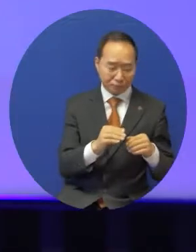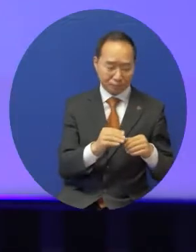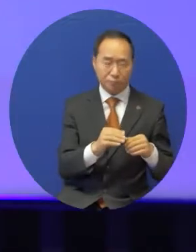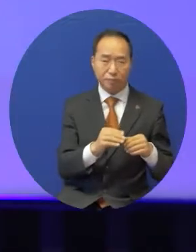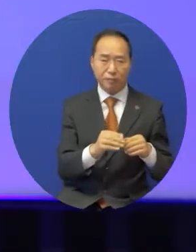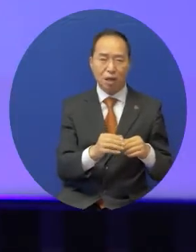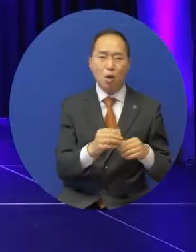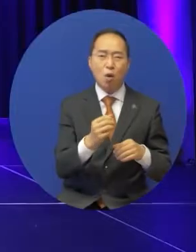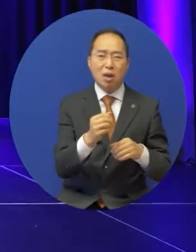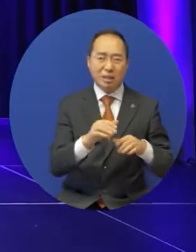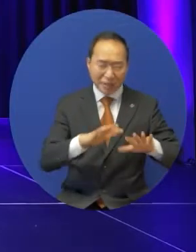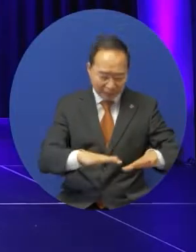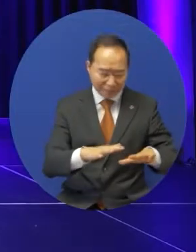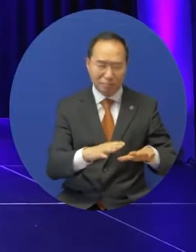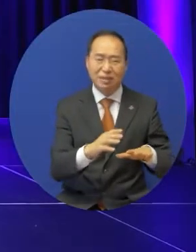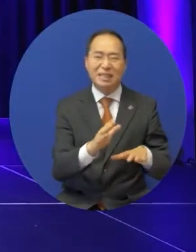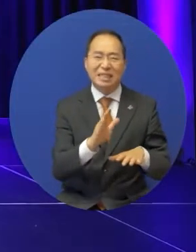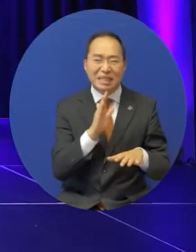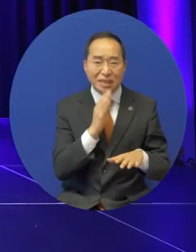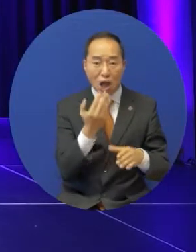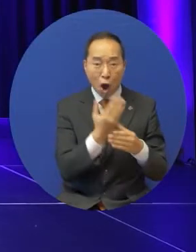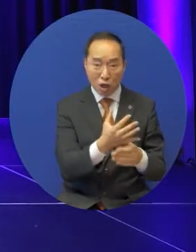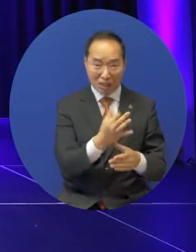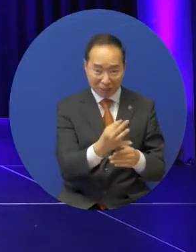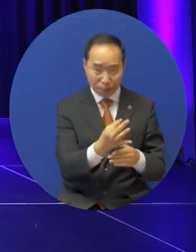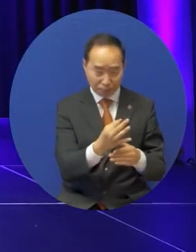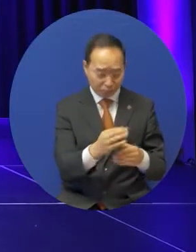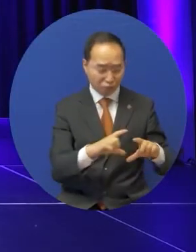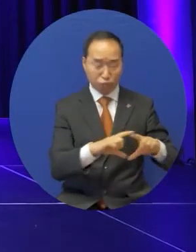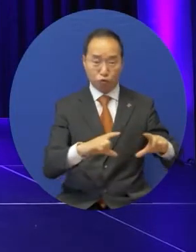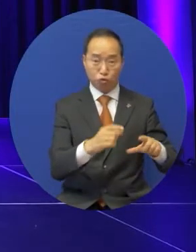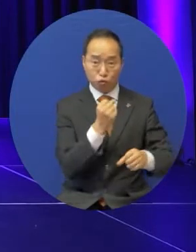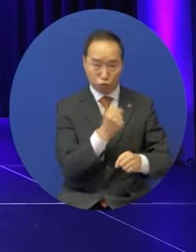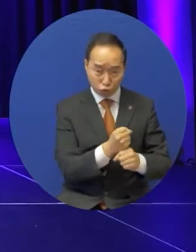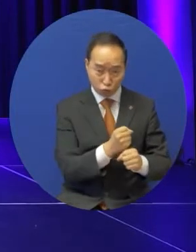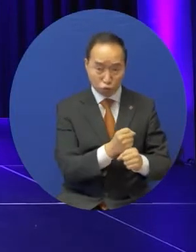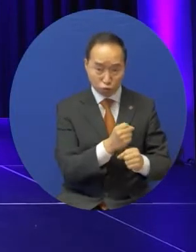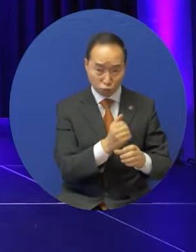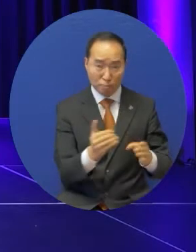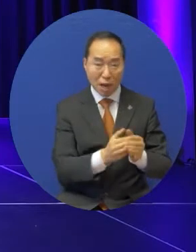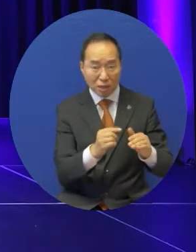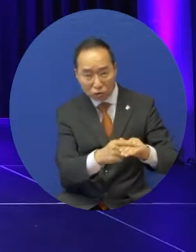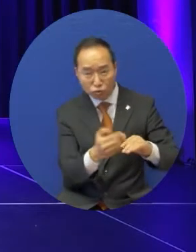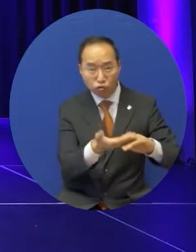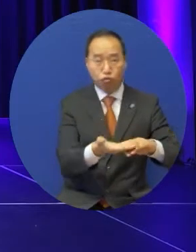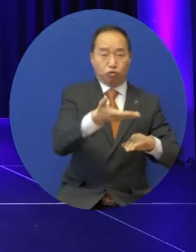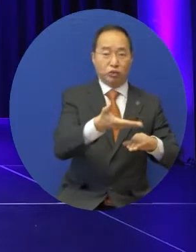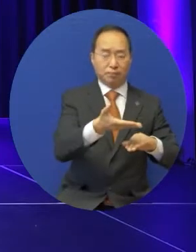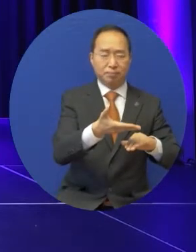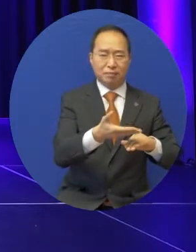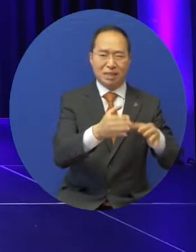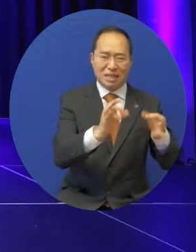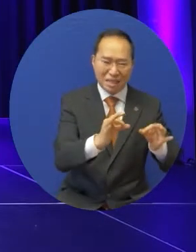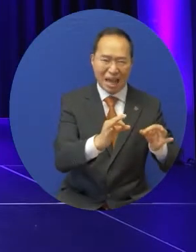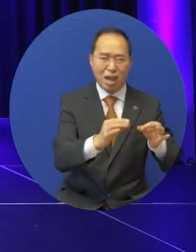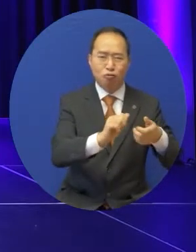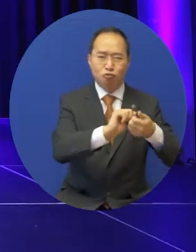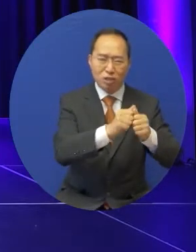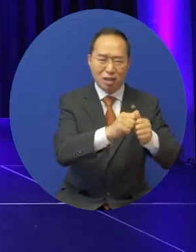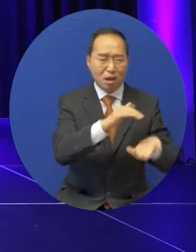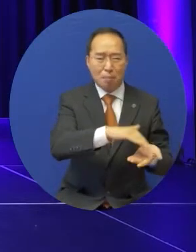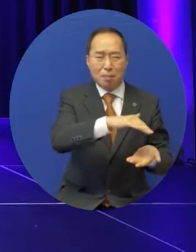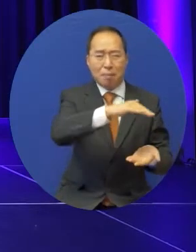아날로그 돈이 그 위에 모든 금융 시스템을 올라가고 있어요. 그래서 은행이라든지 보험, 주식시장,